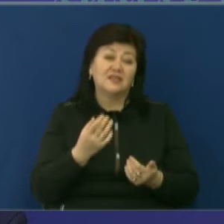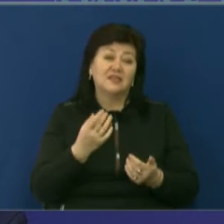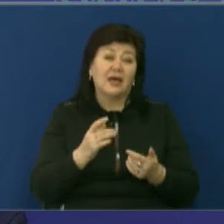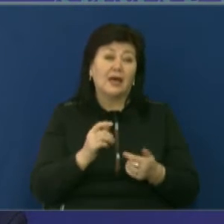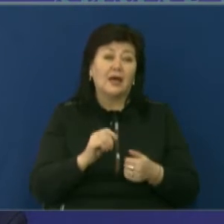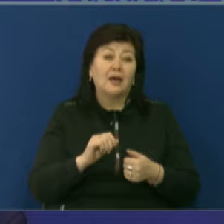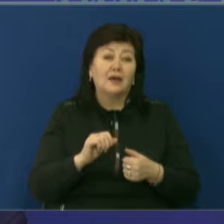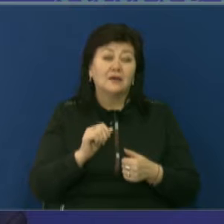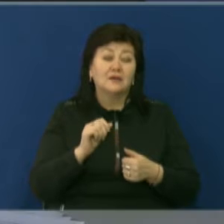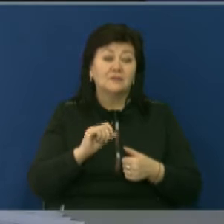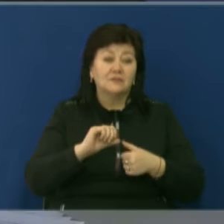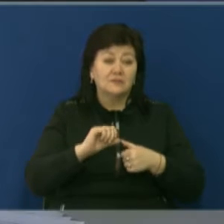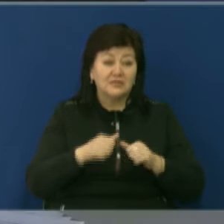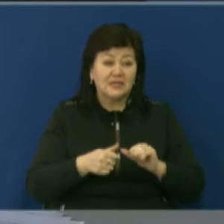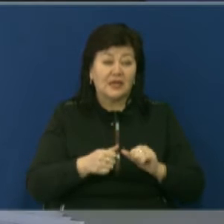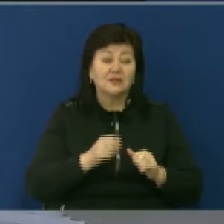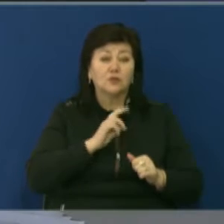225 адам бағытталды.